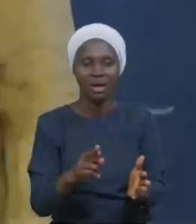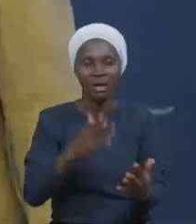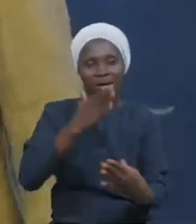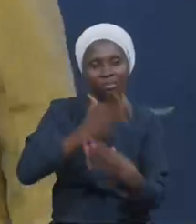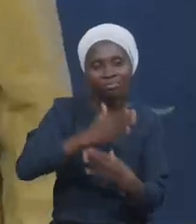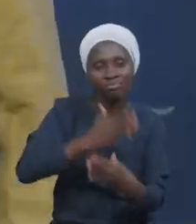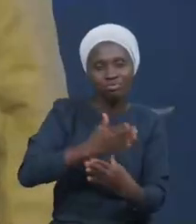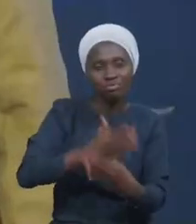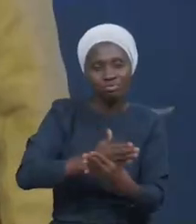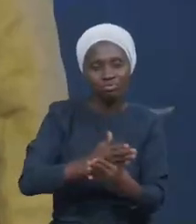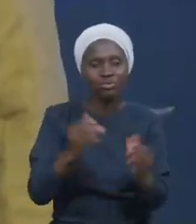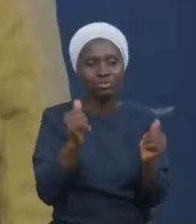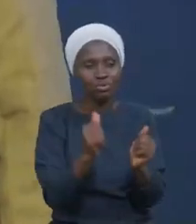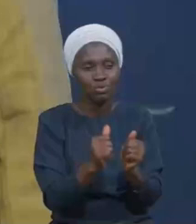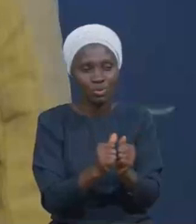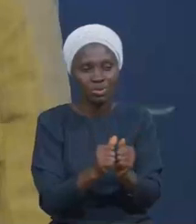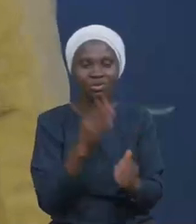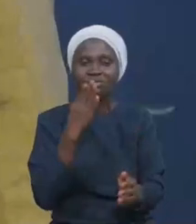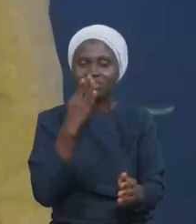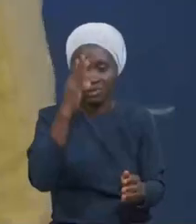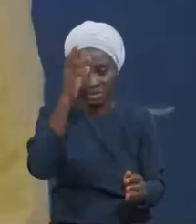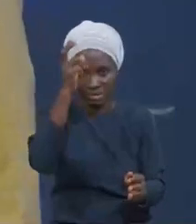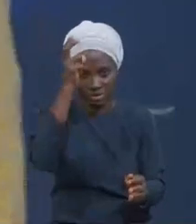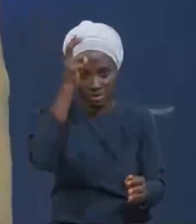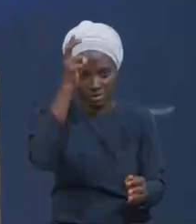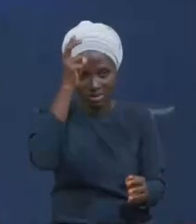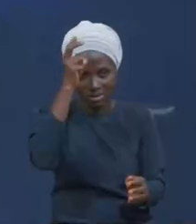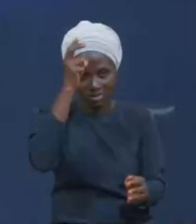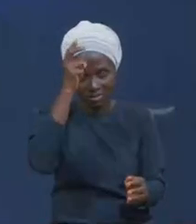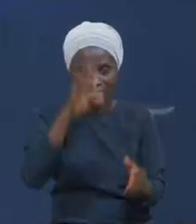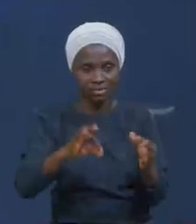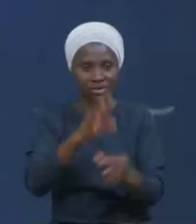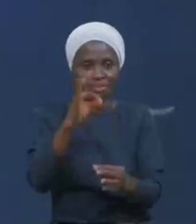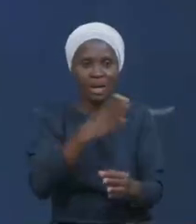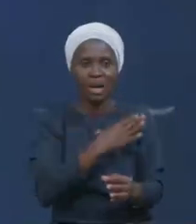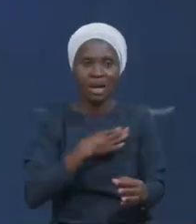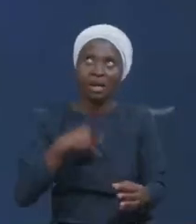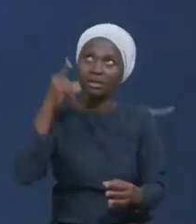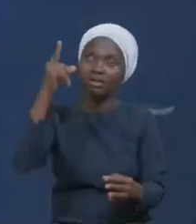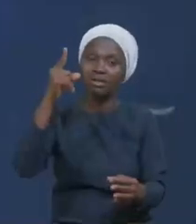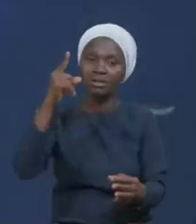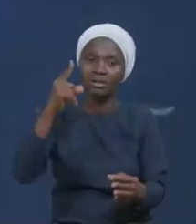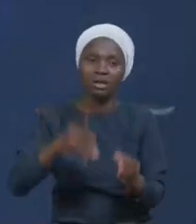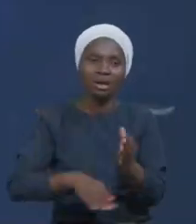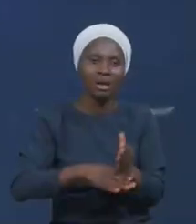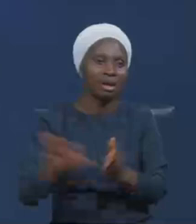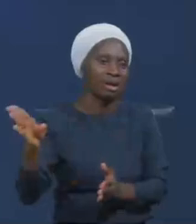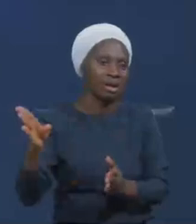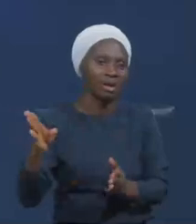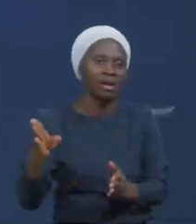Il chassa les esprits par sa parole et il